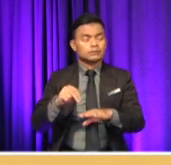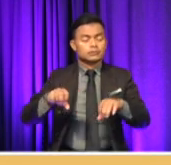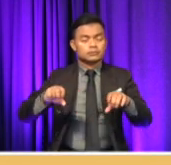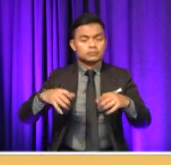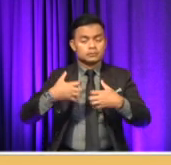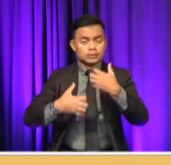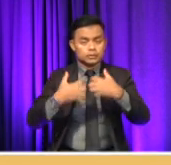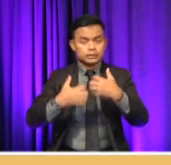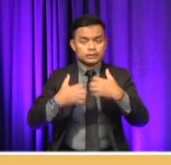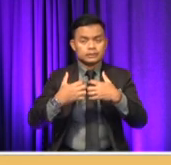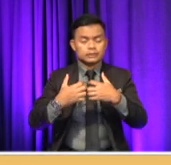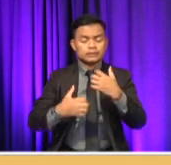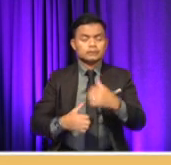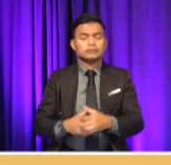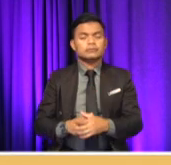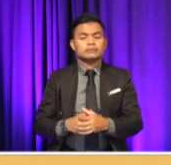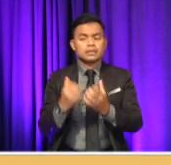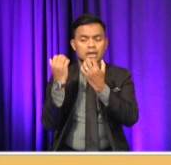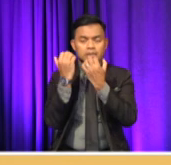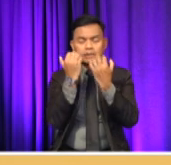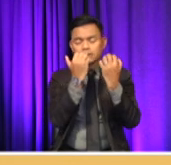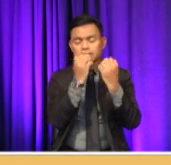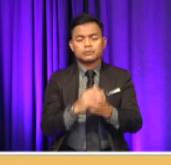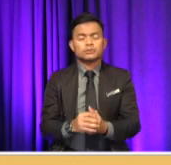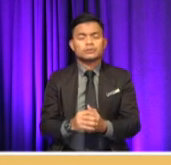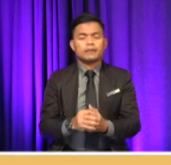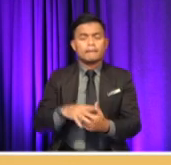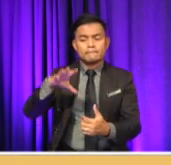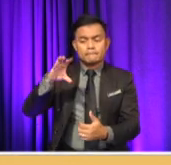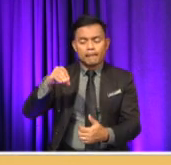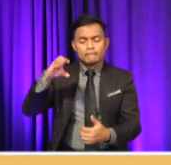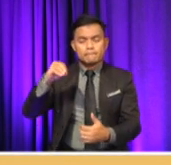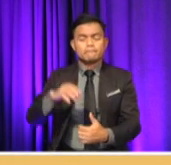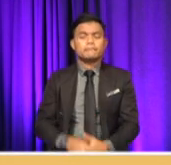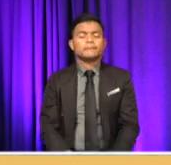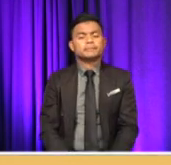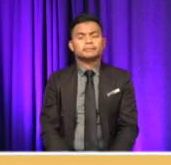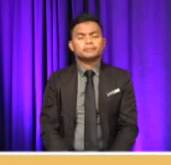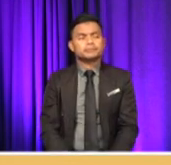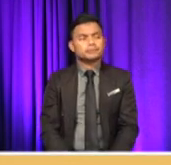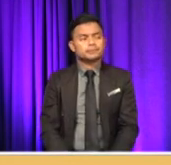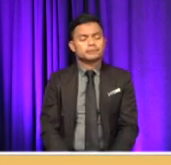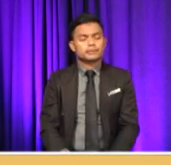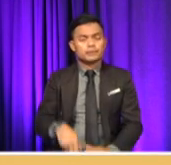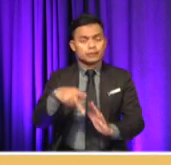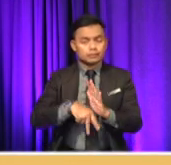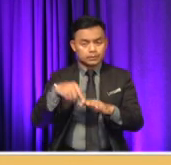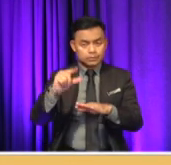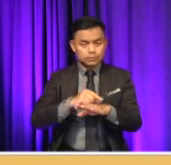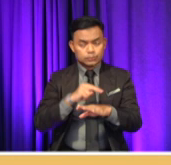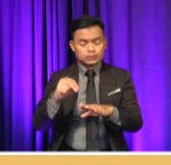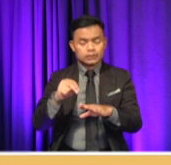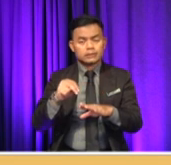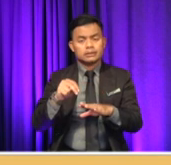4 udah ada namanya di kita gunakan kuasa yang lebih tinggi ini penggunaan mutu arus terus dan mutu arus ulang